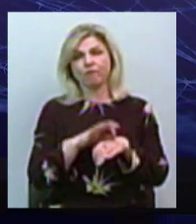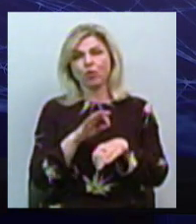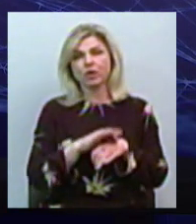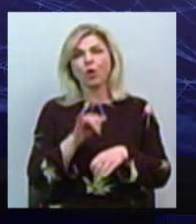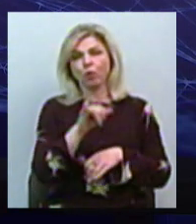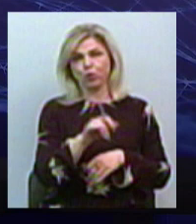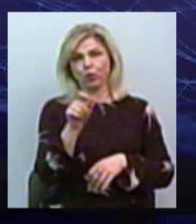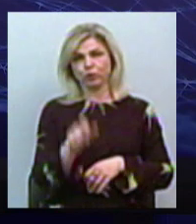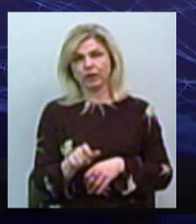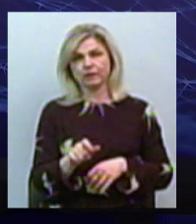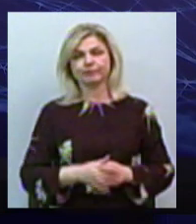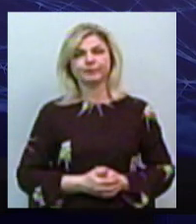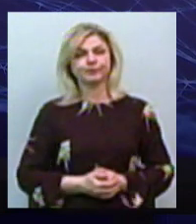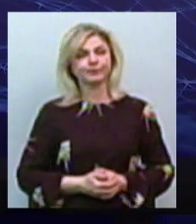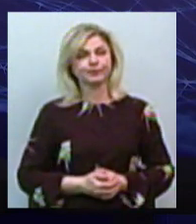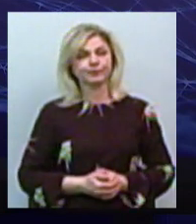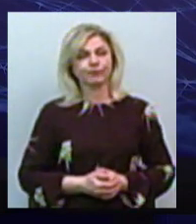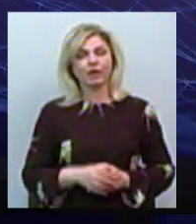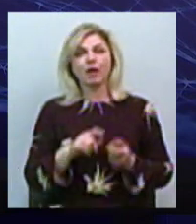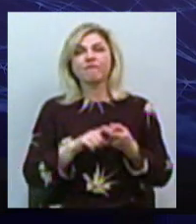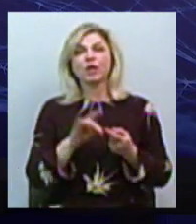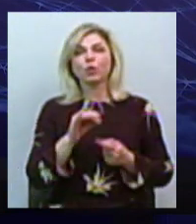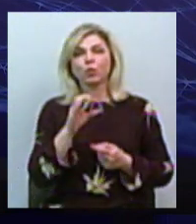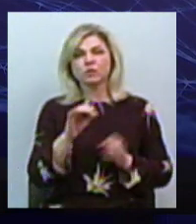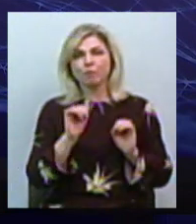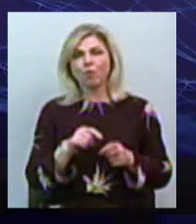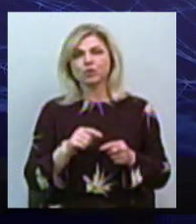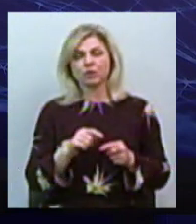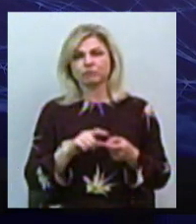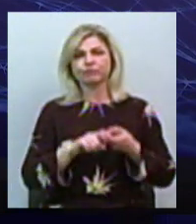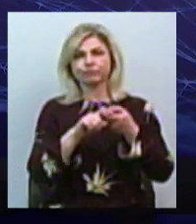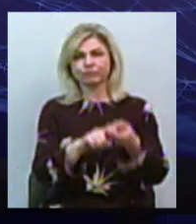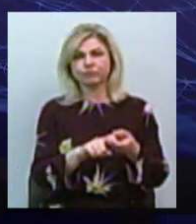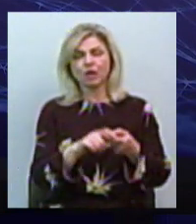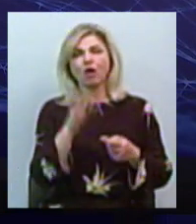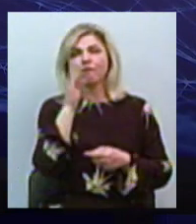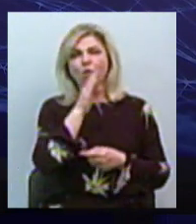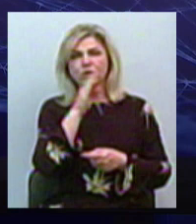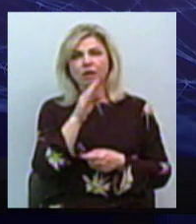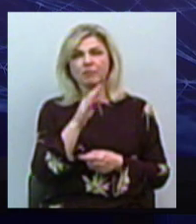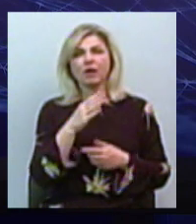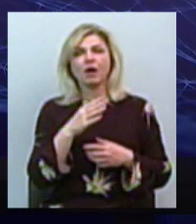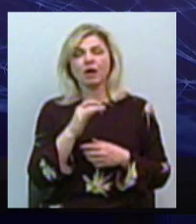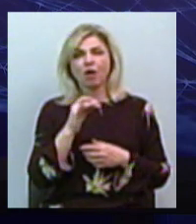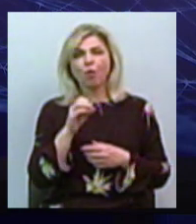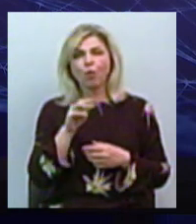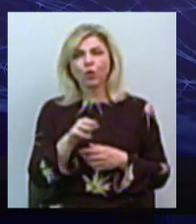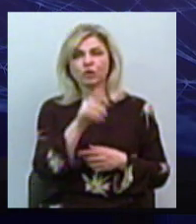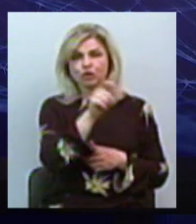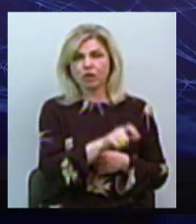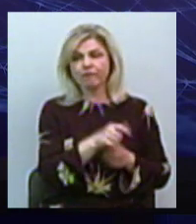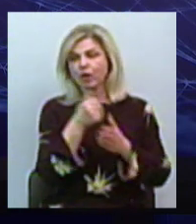у людини. Він може розповсюджуватися, передаватися повітряно-крапельним шляхом від людини до